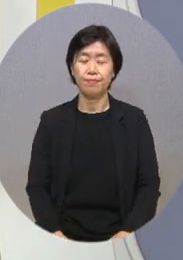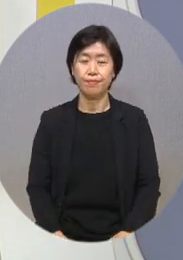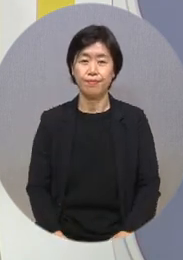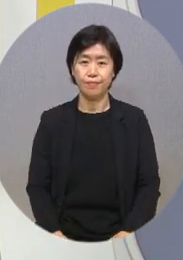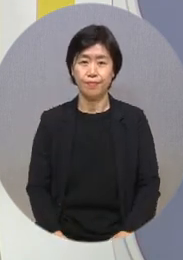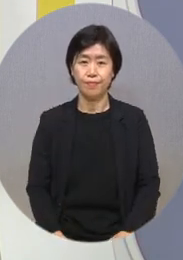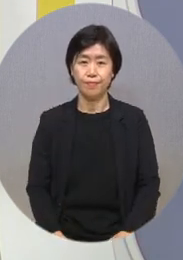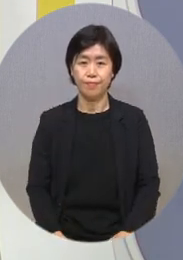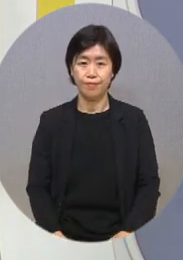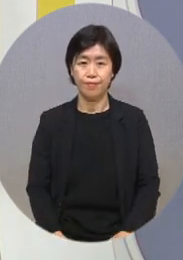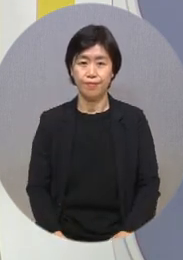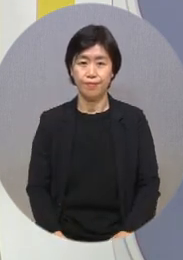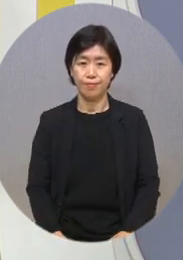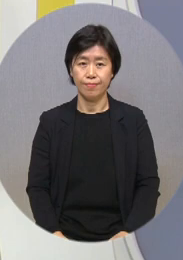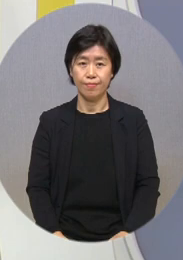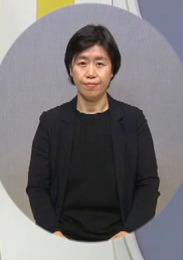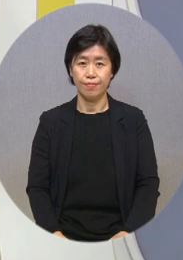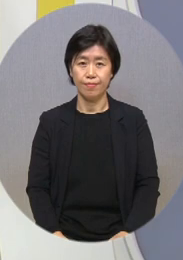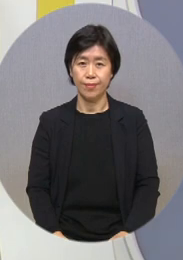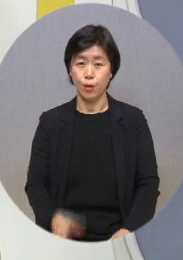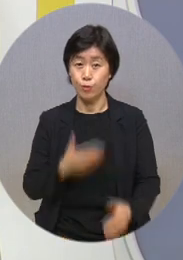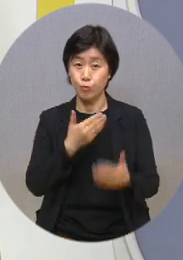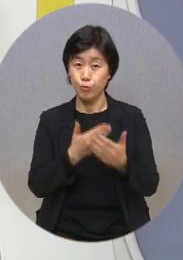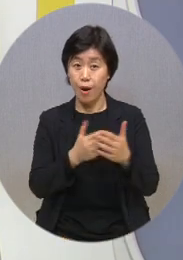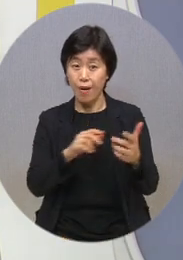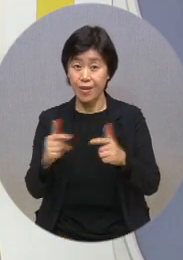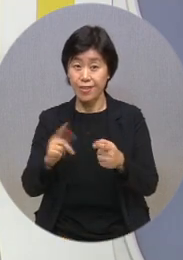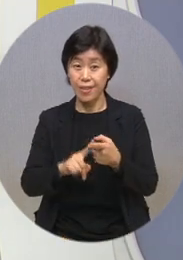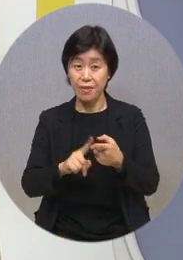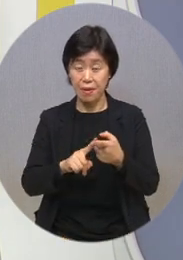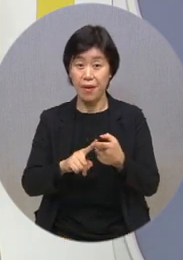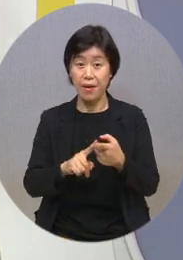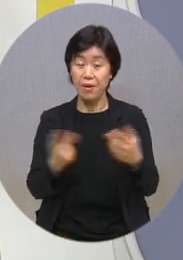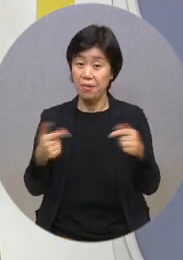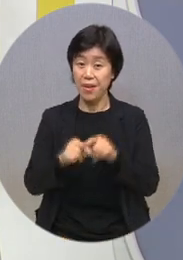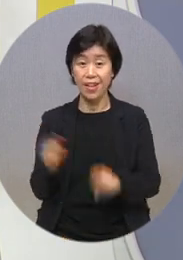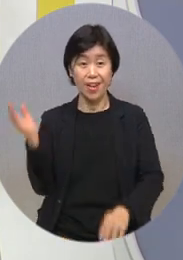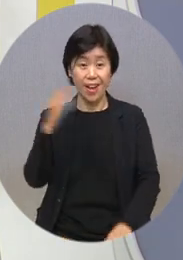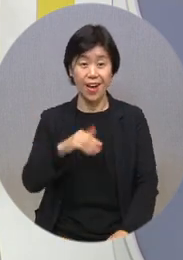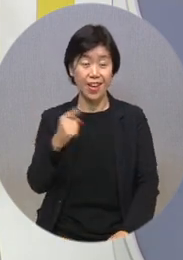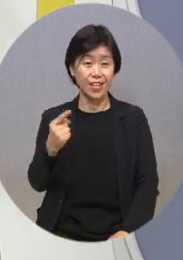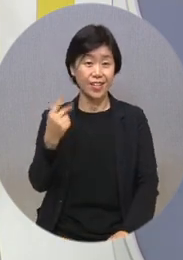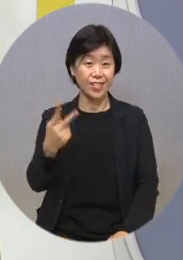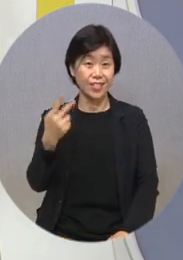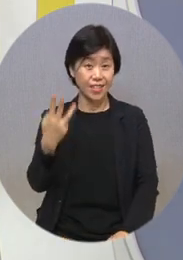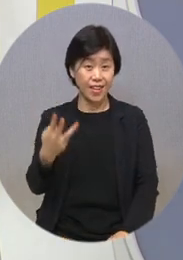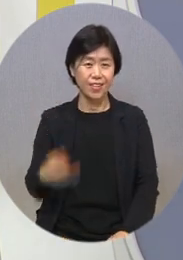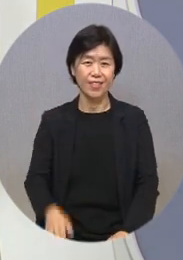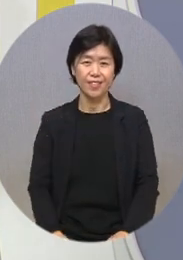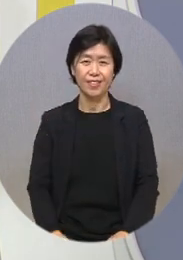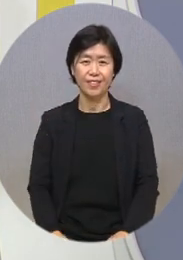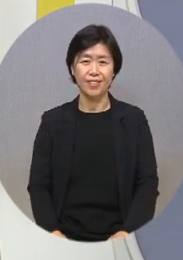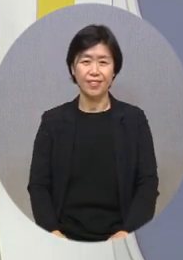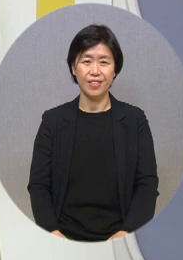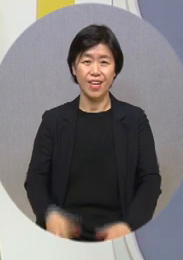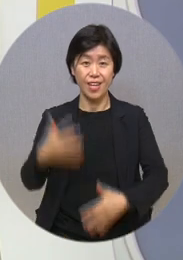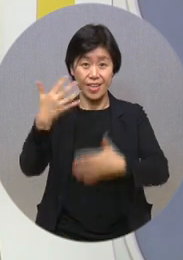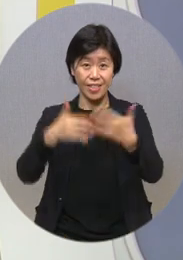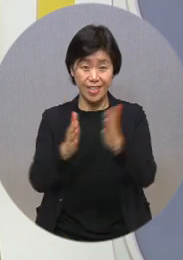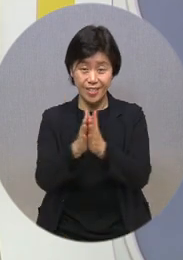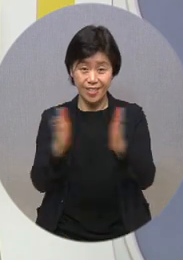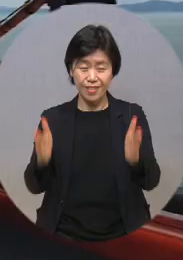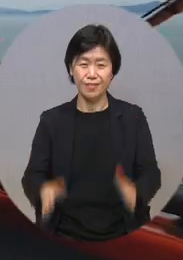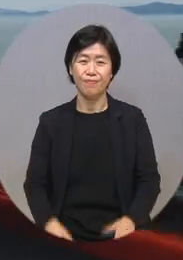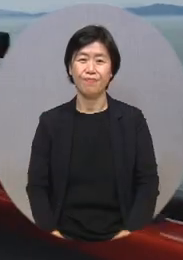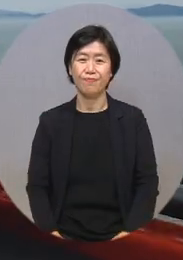우리 진면목 찾으러 가야 되니까 함께 외쳐볼까요? 네. 하나, 둘, 셋. 영상